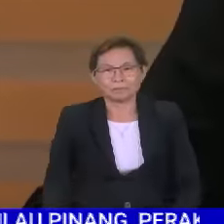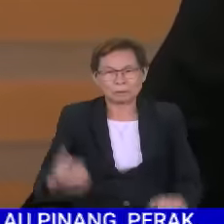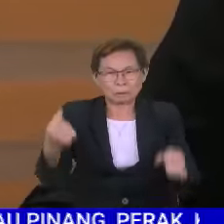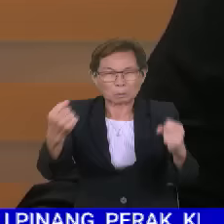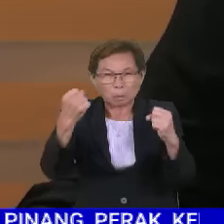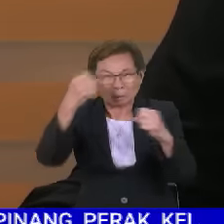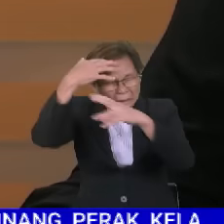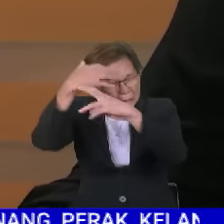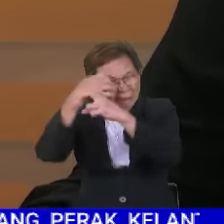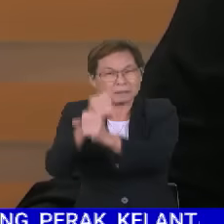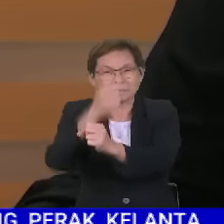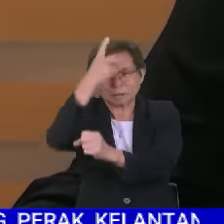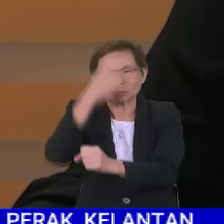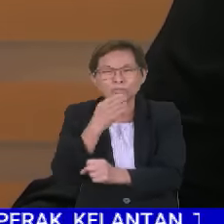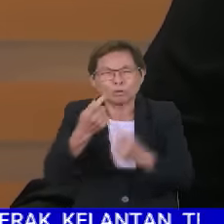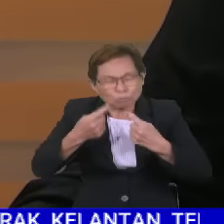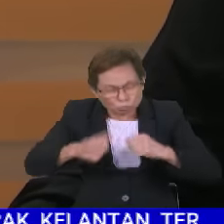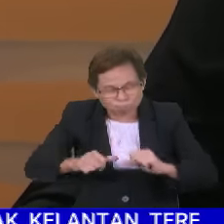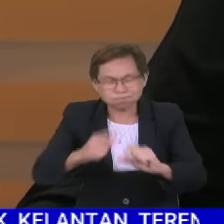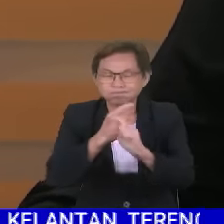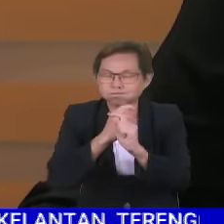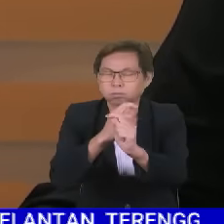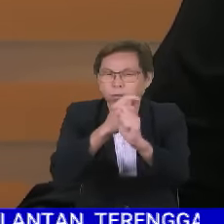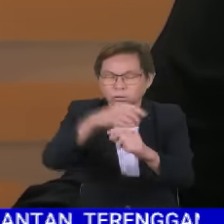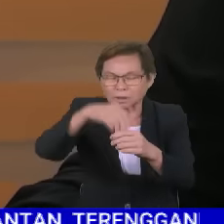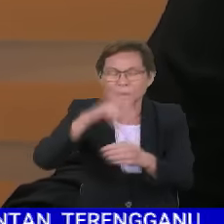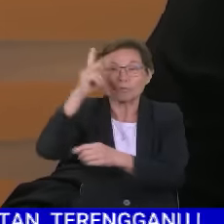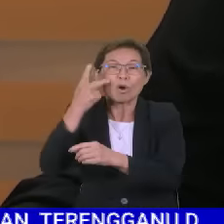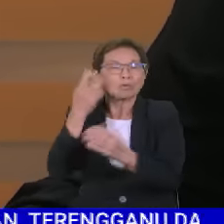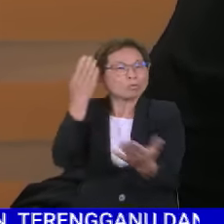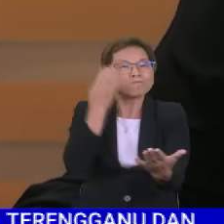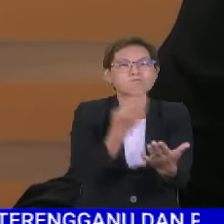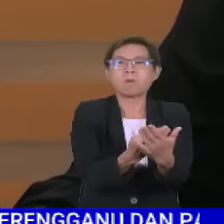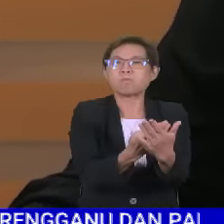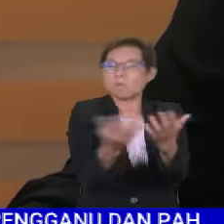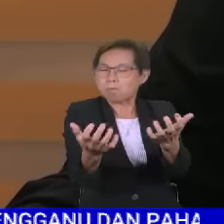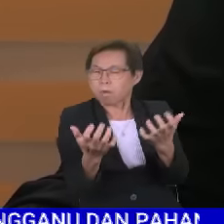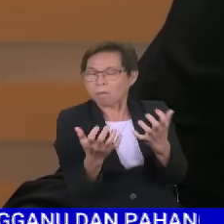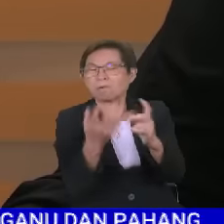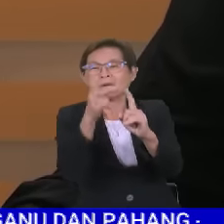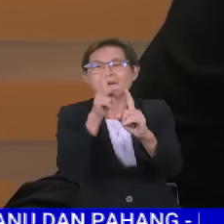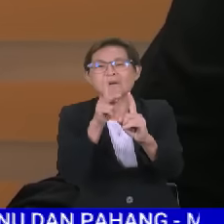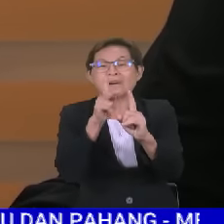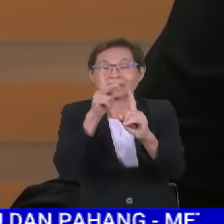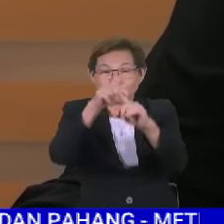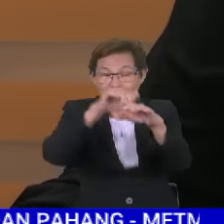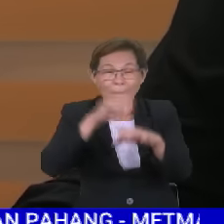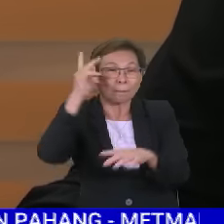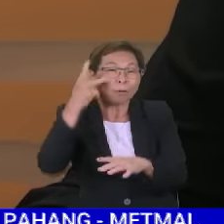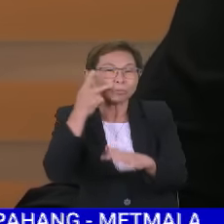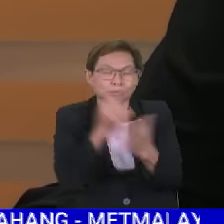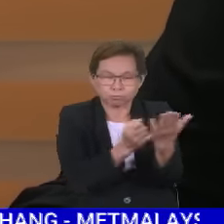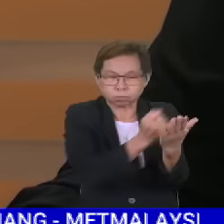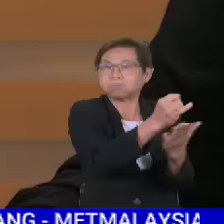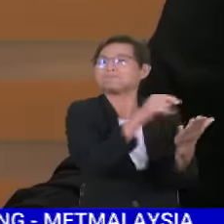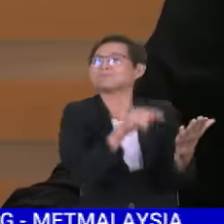Keutuhan keazaman beliau untuk terus bertahan dalam arena politik untuk membuktikan keinginan kepada sebuah politik yang berintegriti